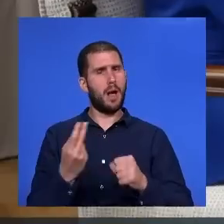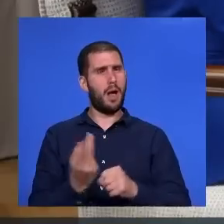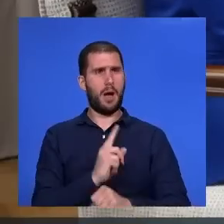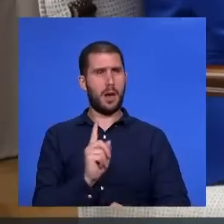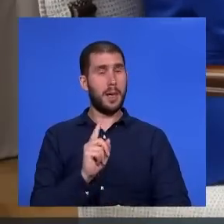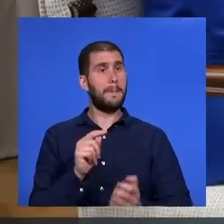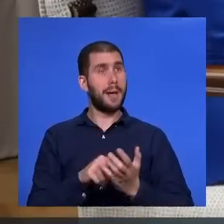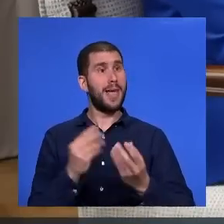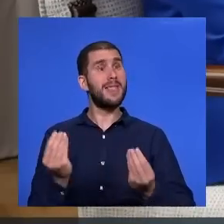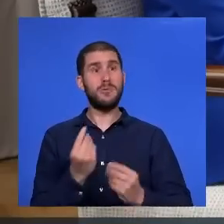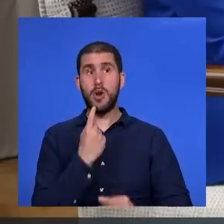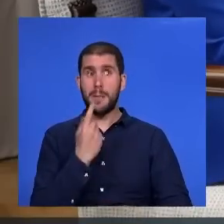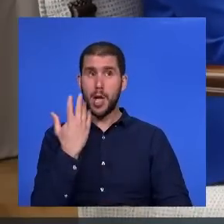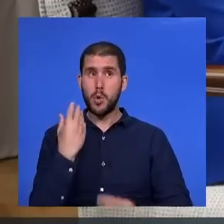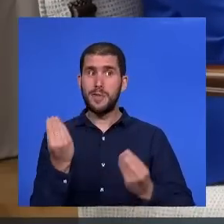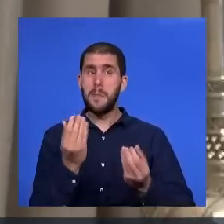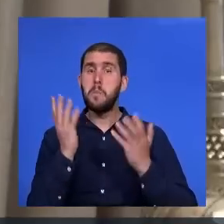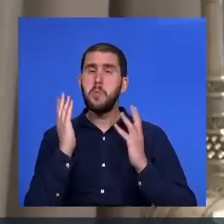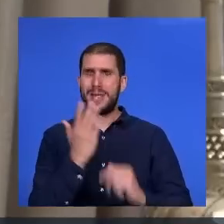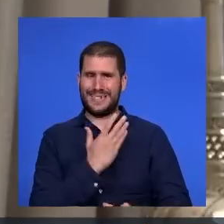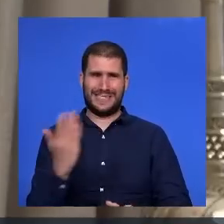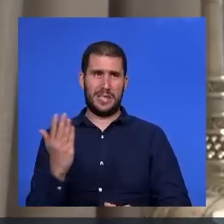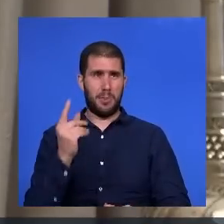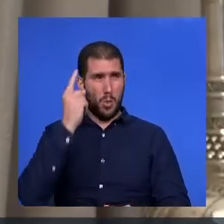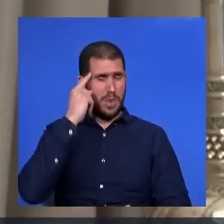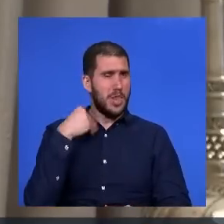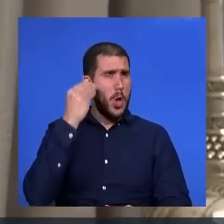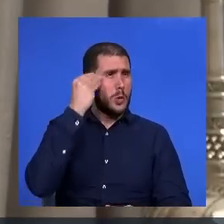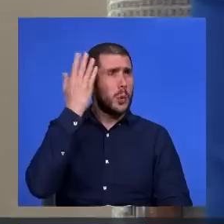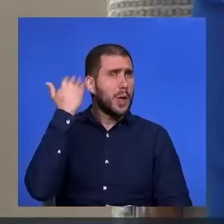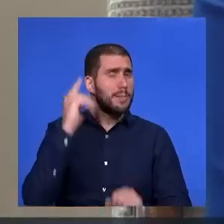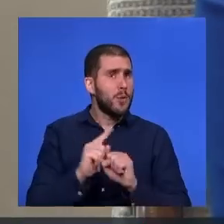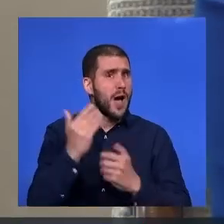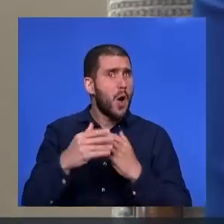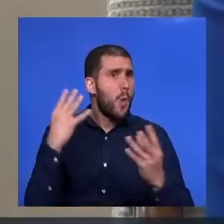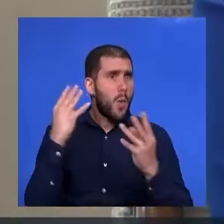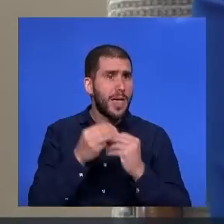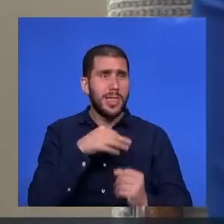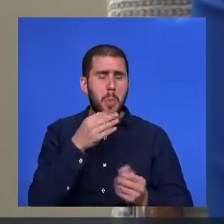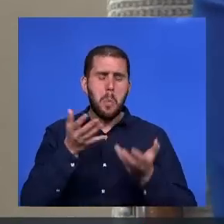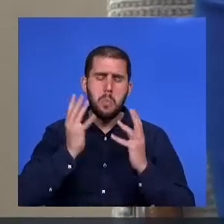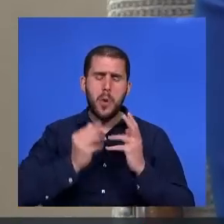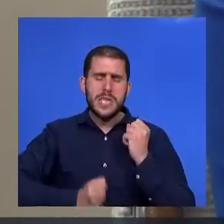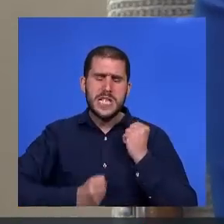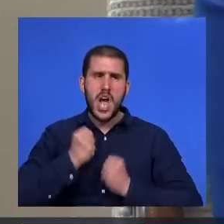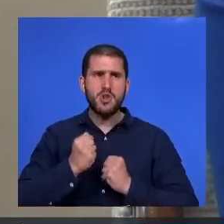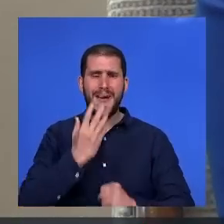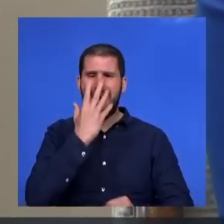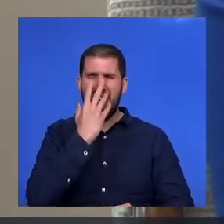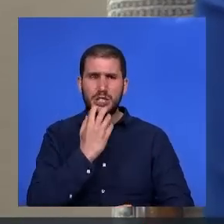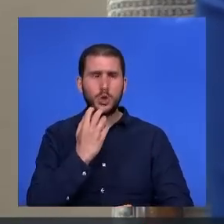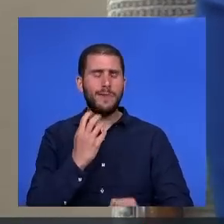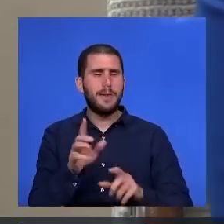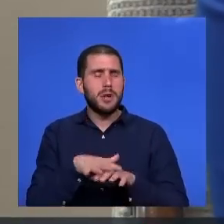משום שהדברים שאמרת היו דברים מאוד מאוד קיצוניים. אתה יודע מה, אני לא זוכרת בתקופה האחרונה נאום כל כך קשה, עצוב,